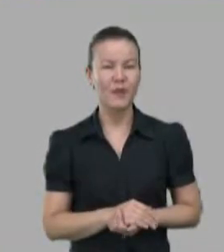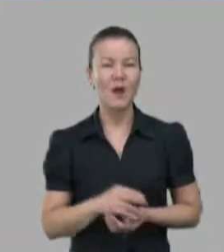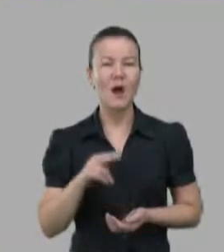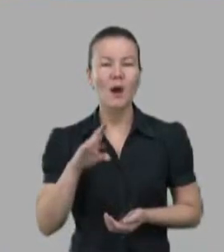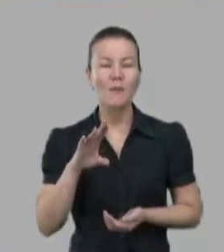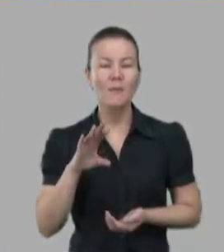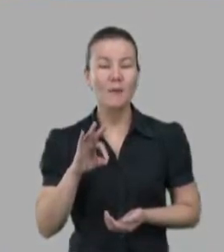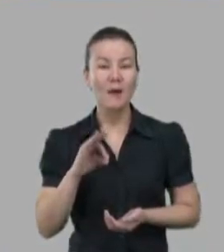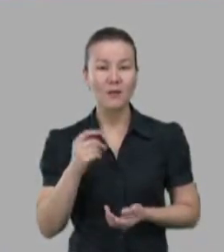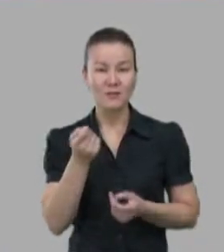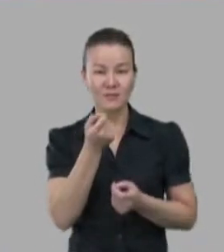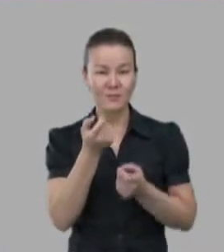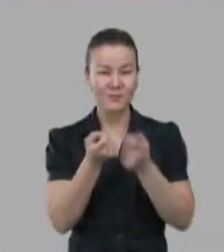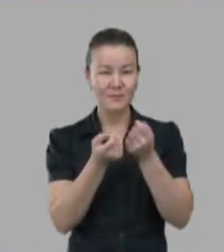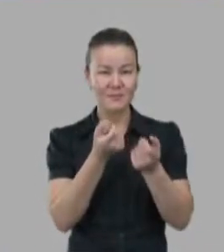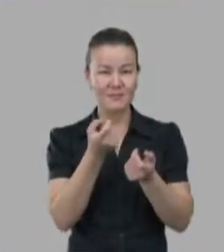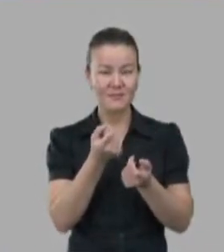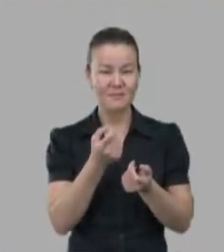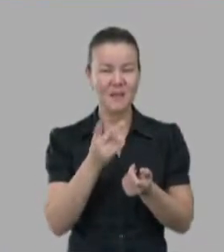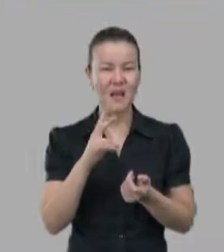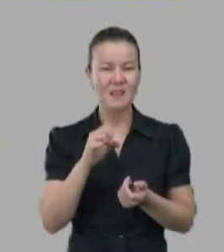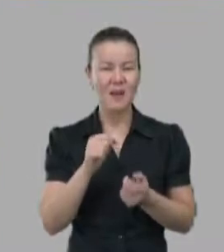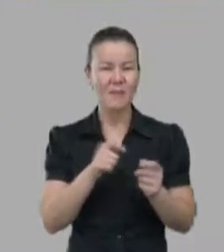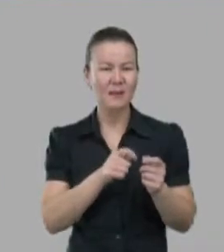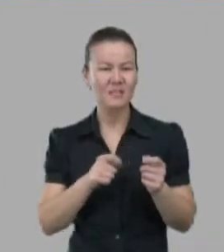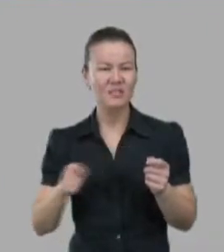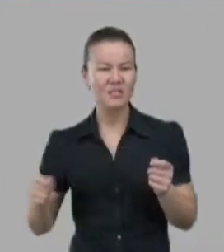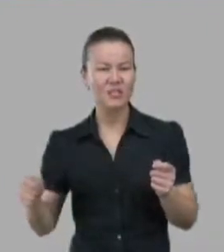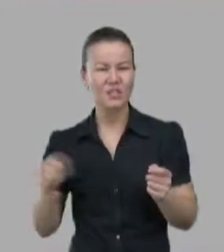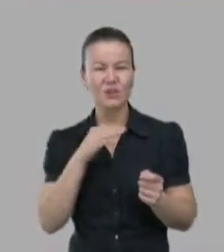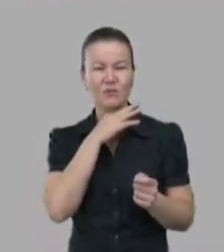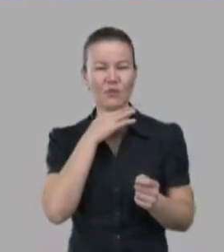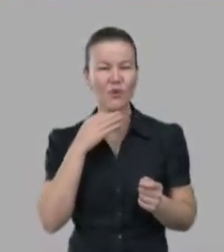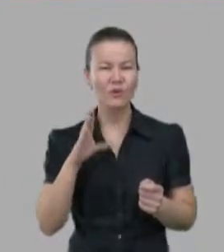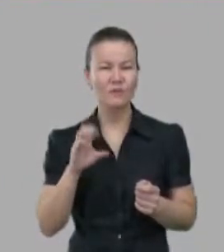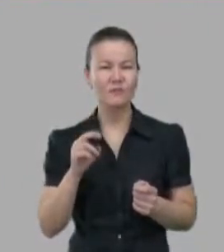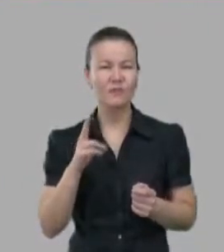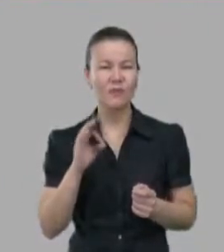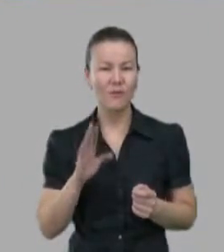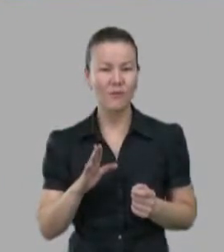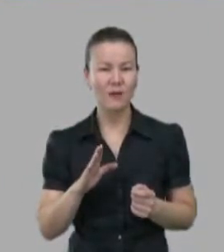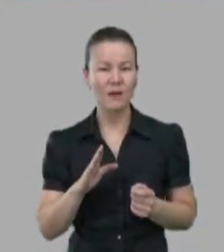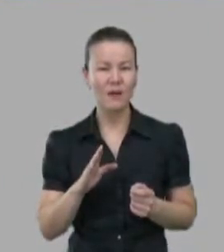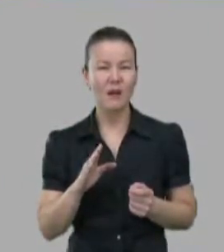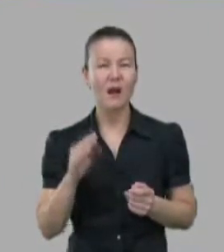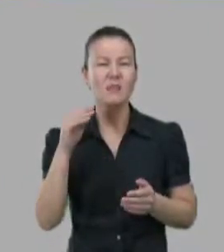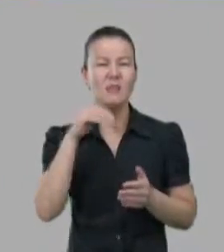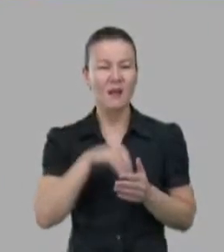По крупицам на протяжении многих веков